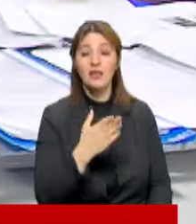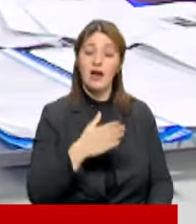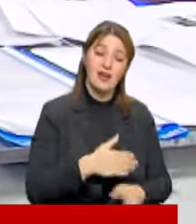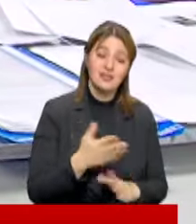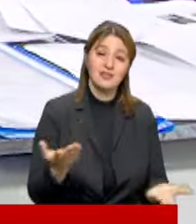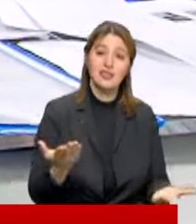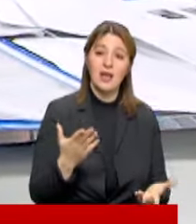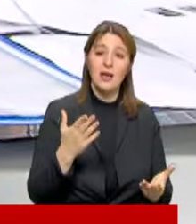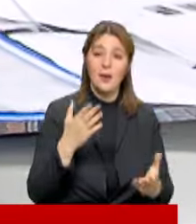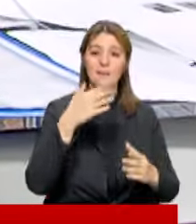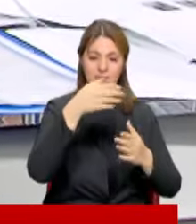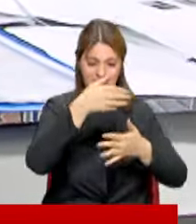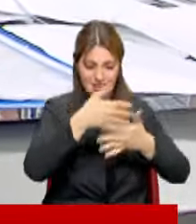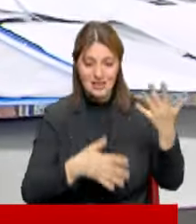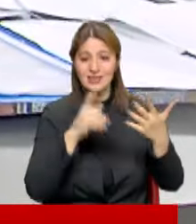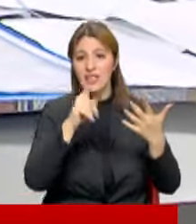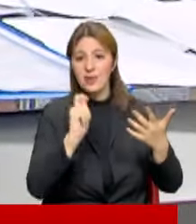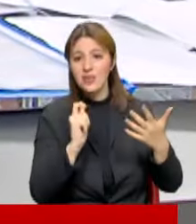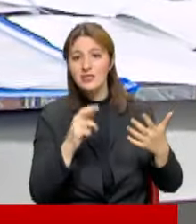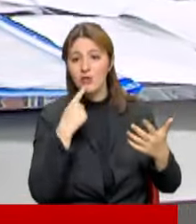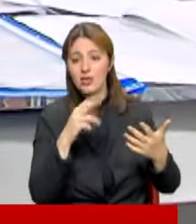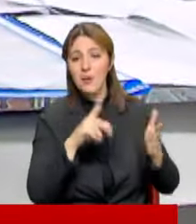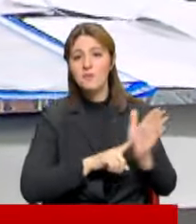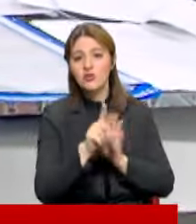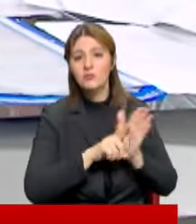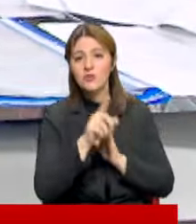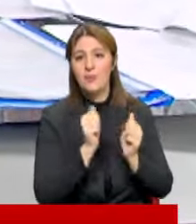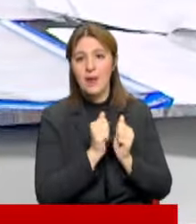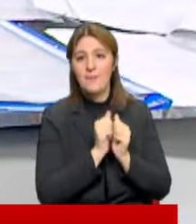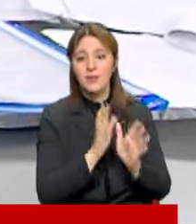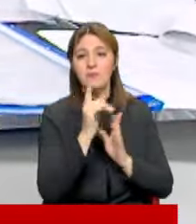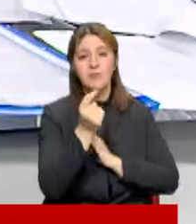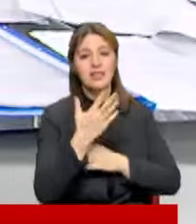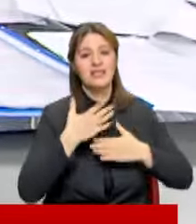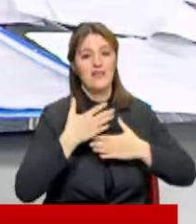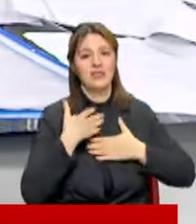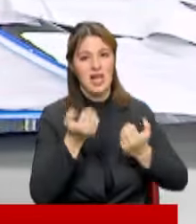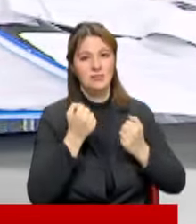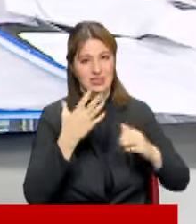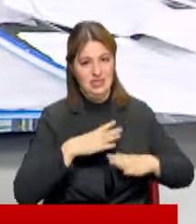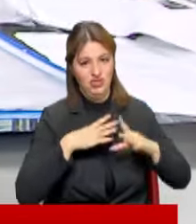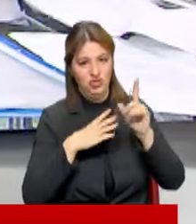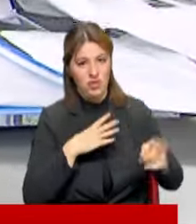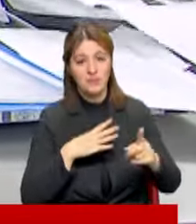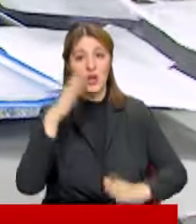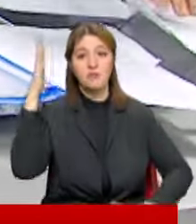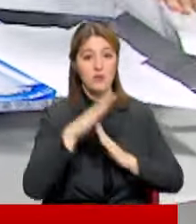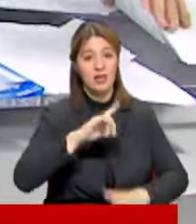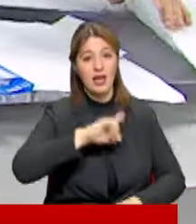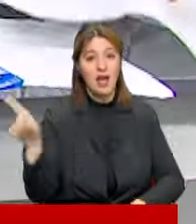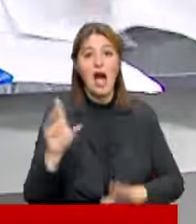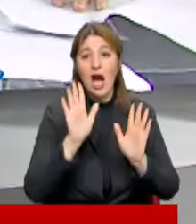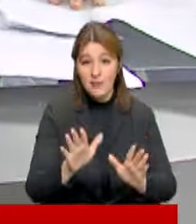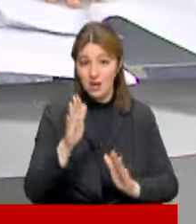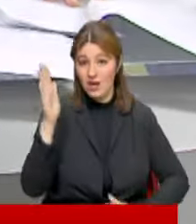Aslında madde madde sizin sıraladığımız gibi başardıkları la şimdi birazcık soluklan manız isteyeceğim molaya gideceğiz